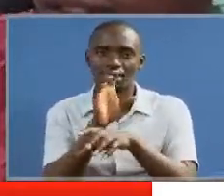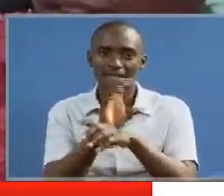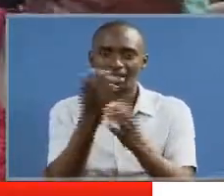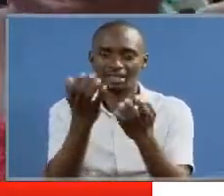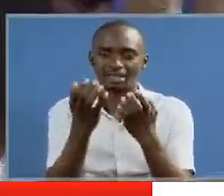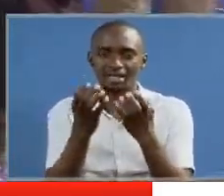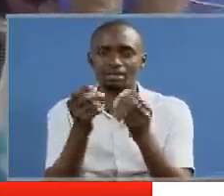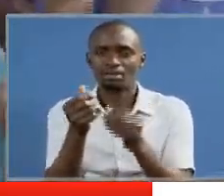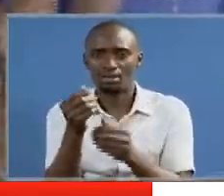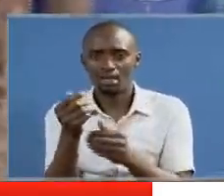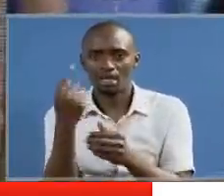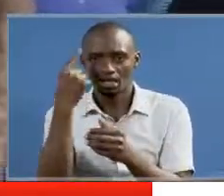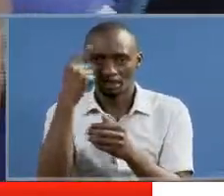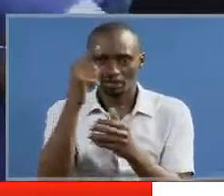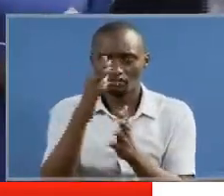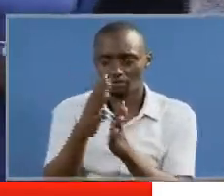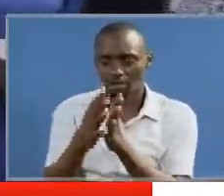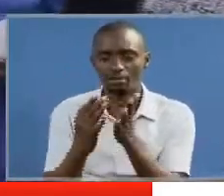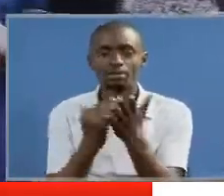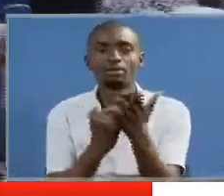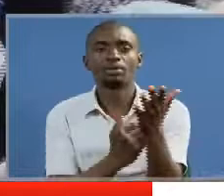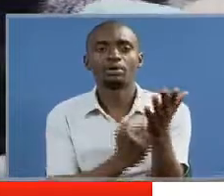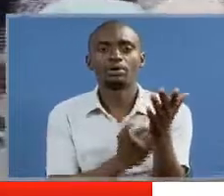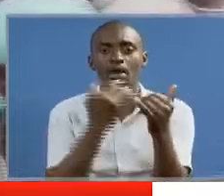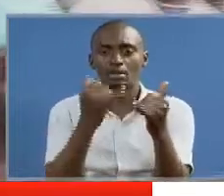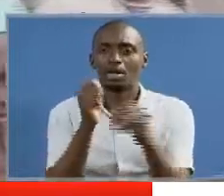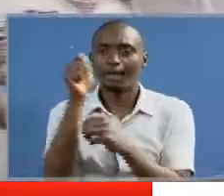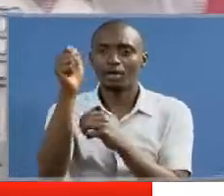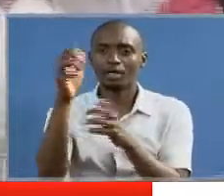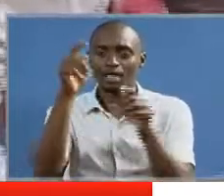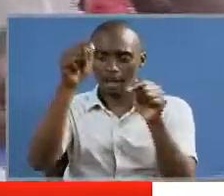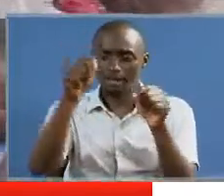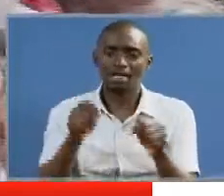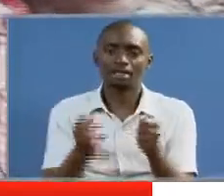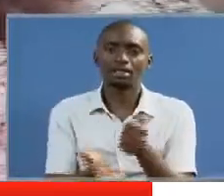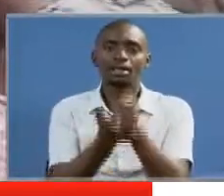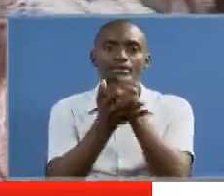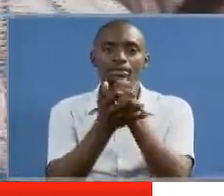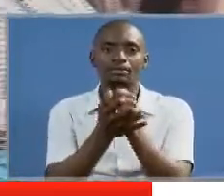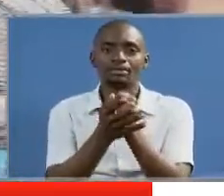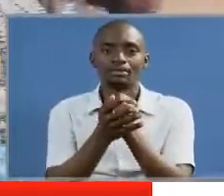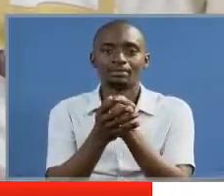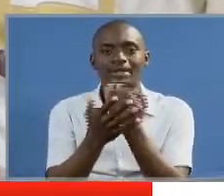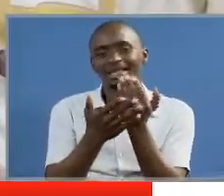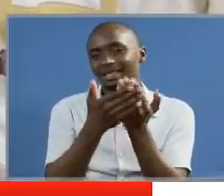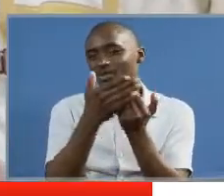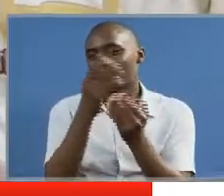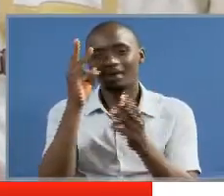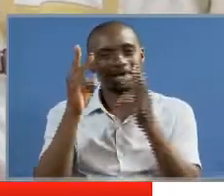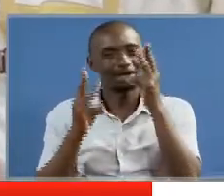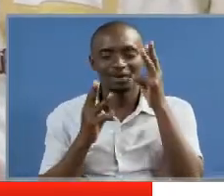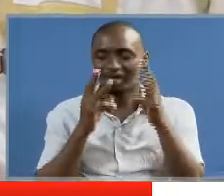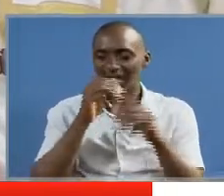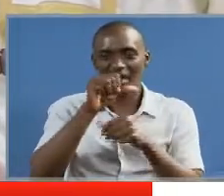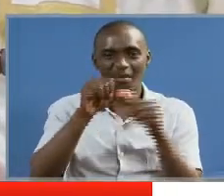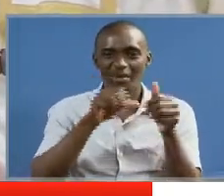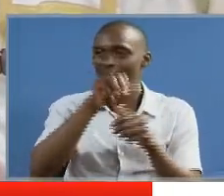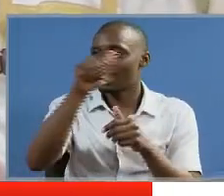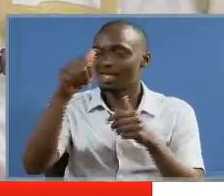kujikimu na hivyo basi ni sharti wanasiasa wasaidie kondoa Yesu. Usijali na wale wengi wanaongea,